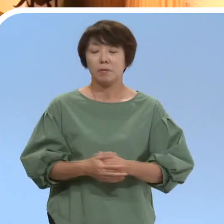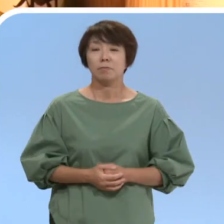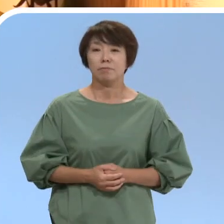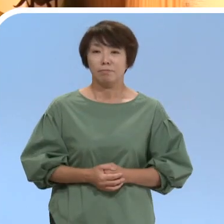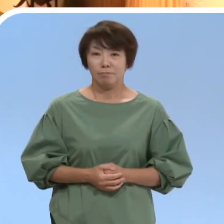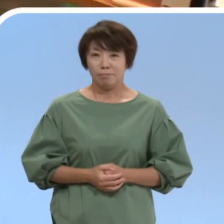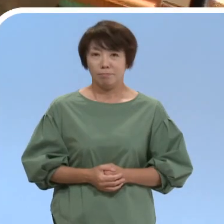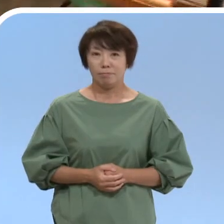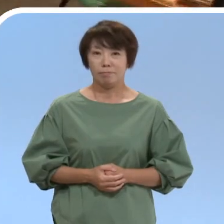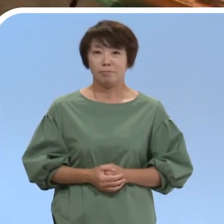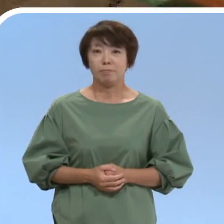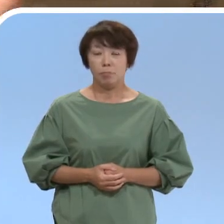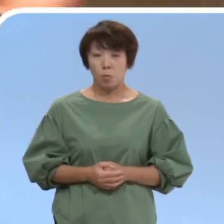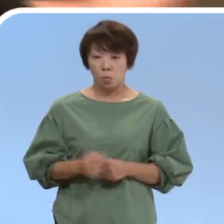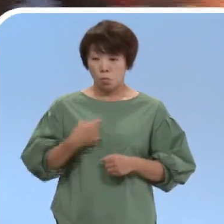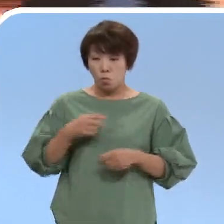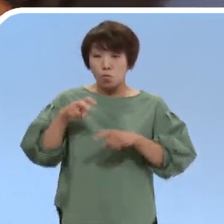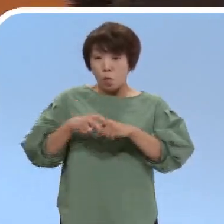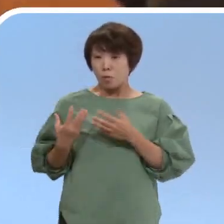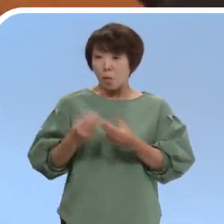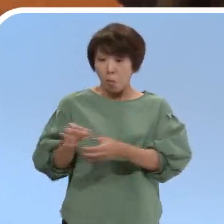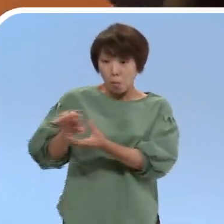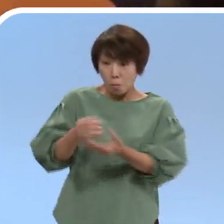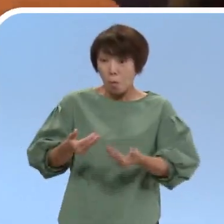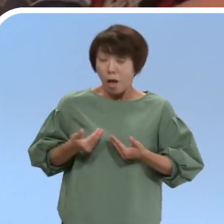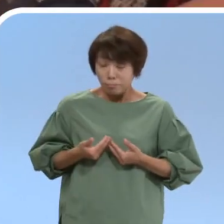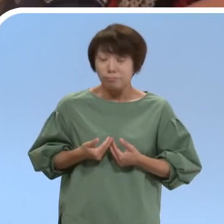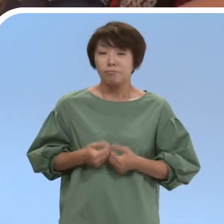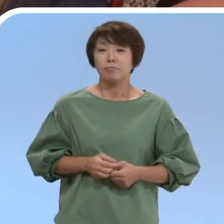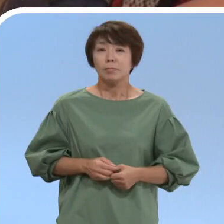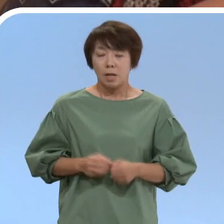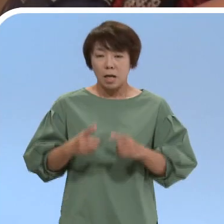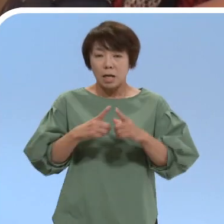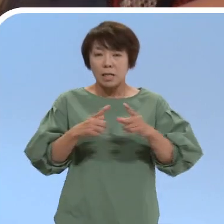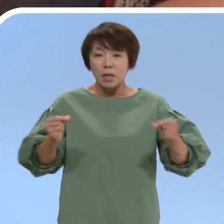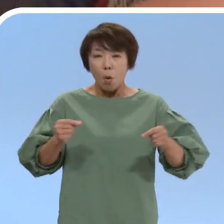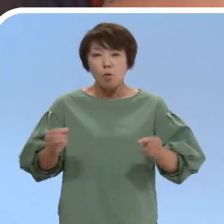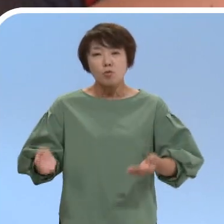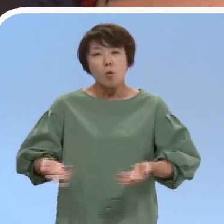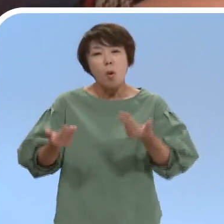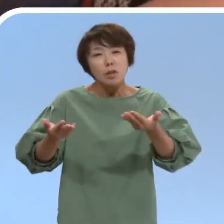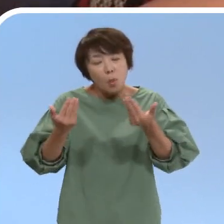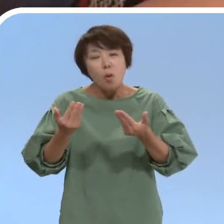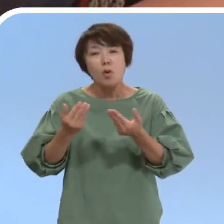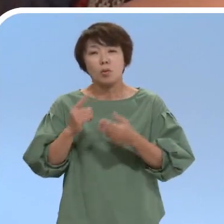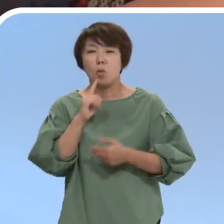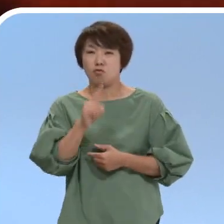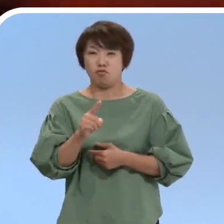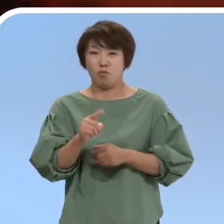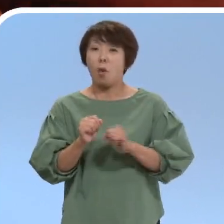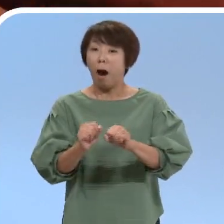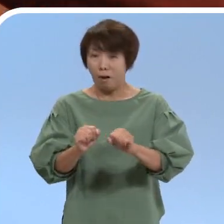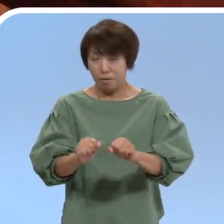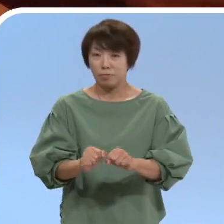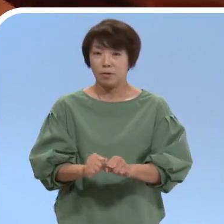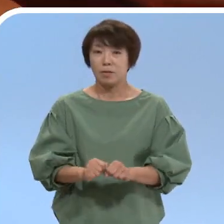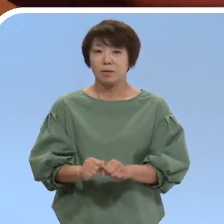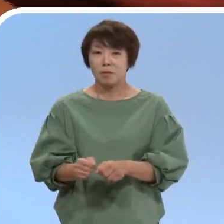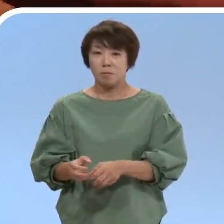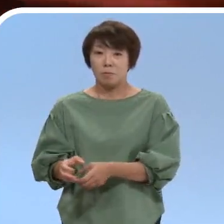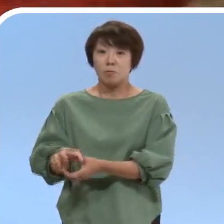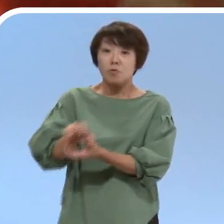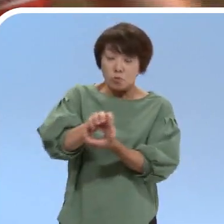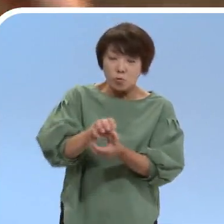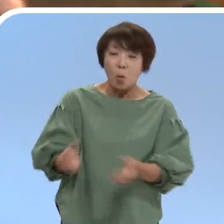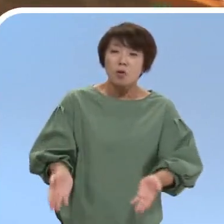。 いいですね、いいですね。ここでついでいただける 日本酒よいしょというものをしておりまして。 日本酒よいしょ、 銘酒つい